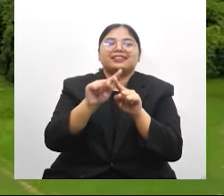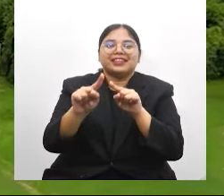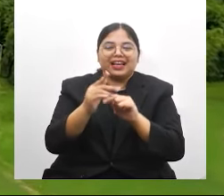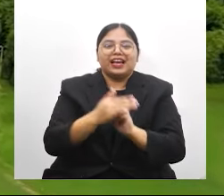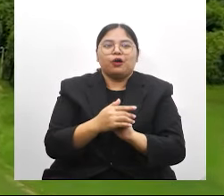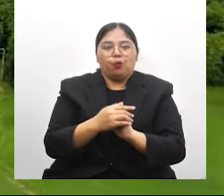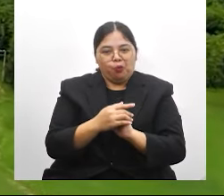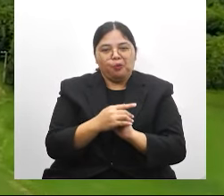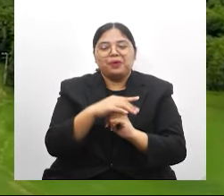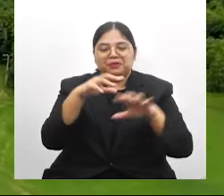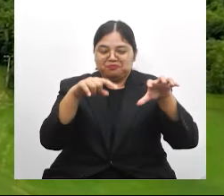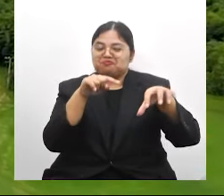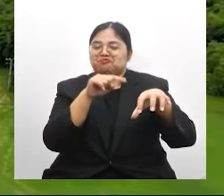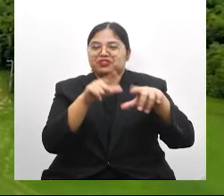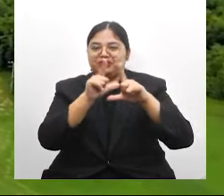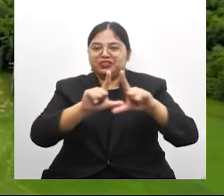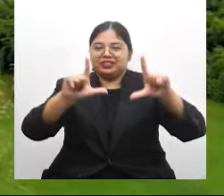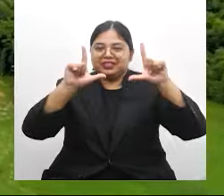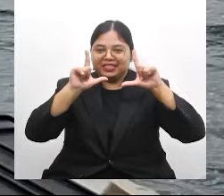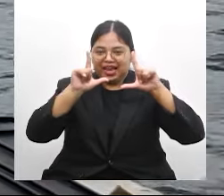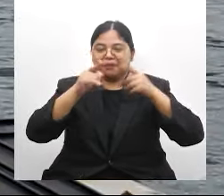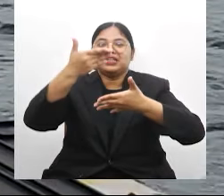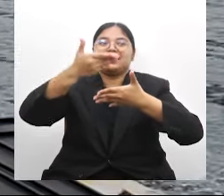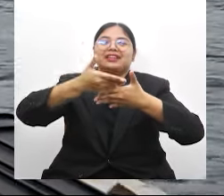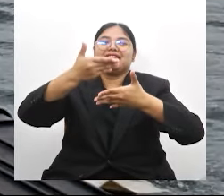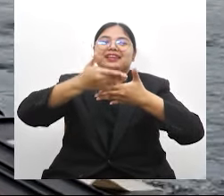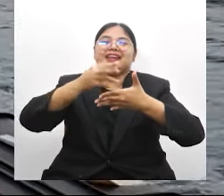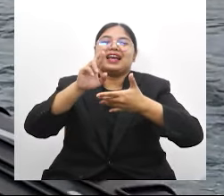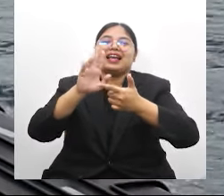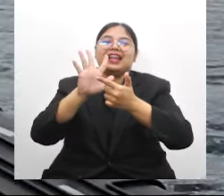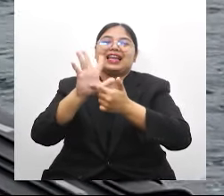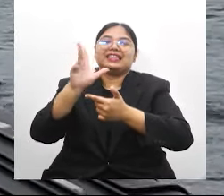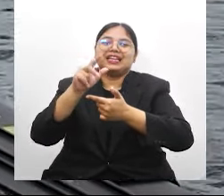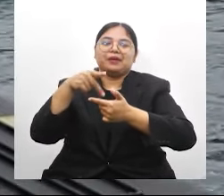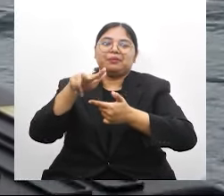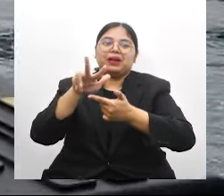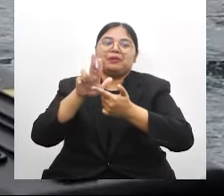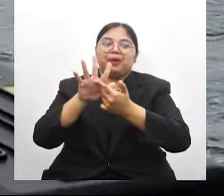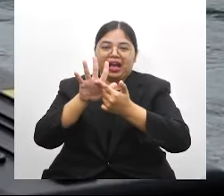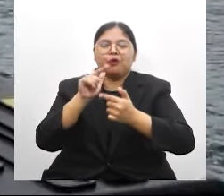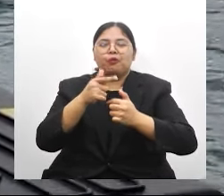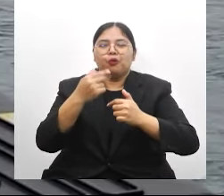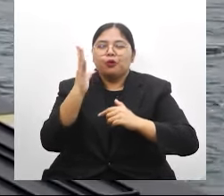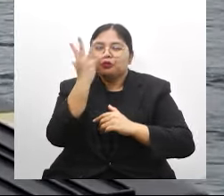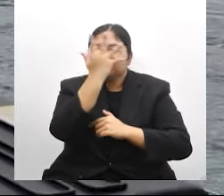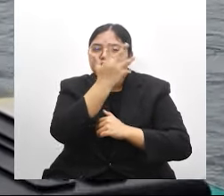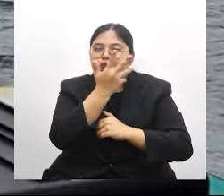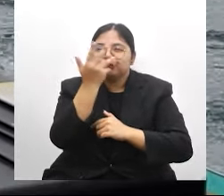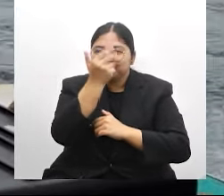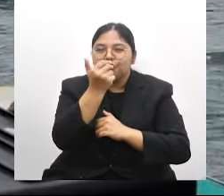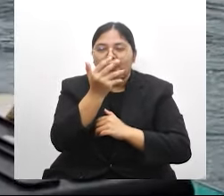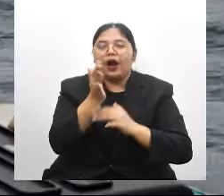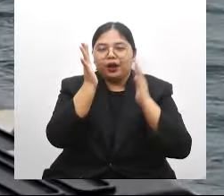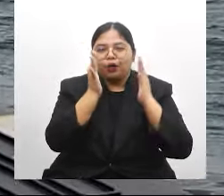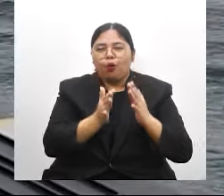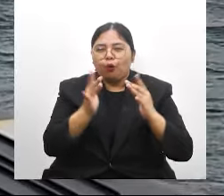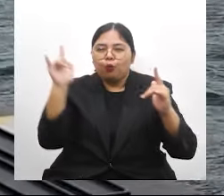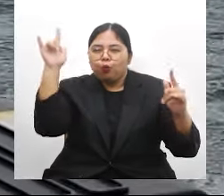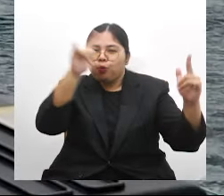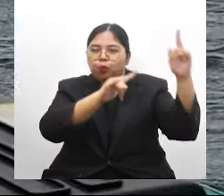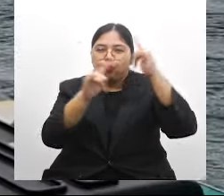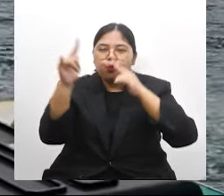ระดับโลกนะครับก็คือคนรัชประภานะครับซึ่งถือว่าเป็นเป็นกุ้วอลินเมืองไทยนะครับเพราะนั้นจะมีนักท่องเที่ยวนะครับที่มาจาก